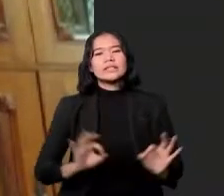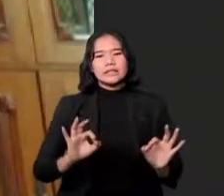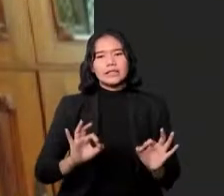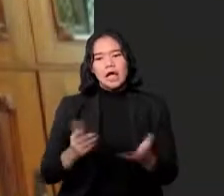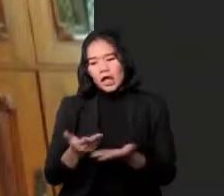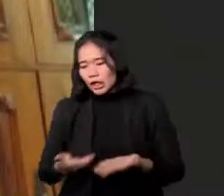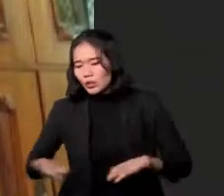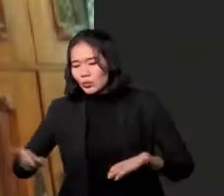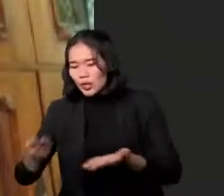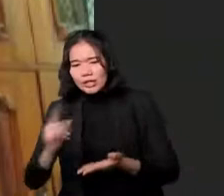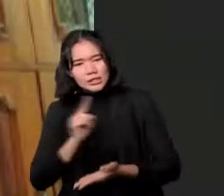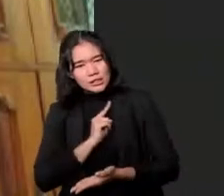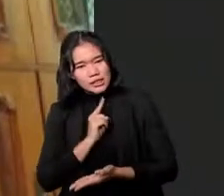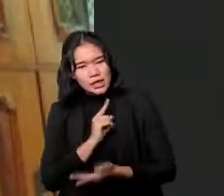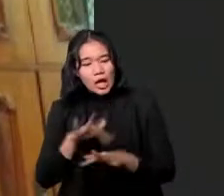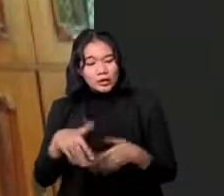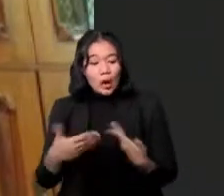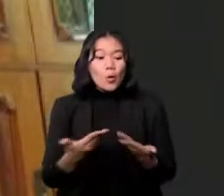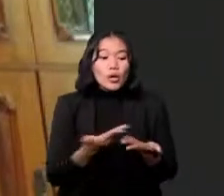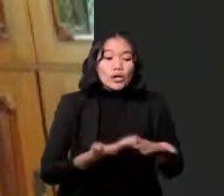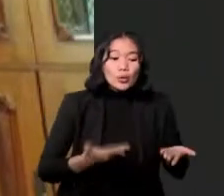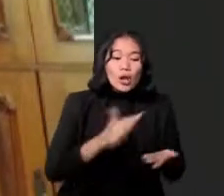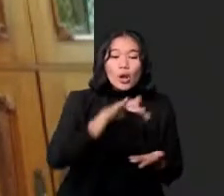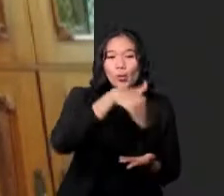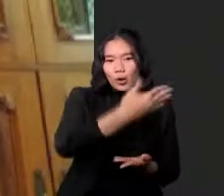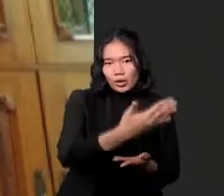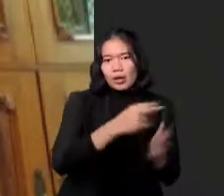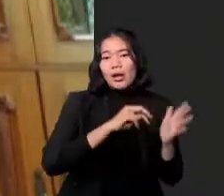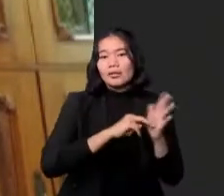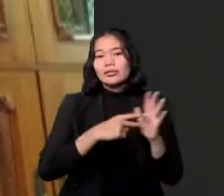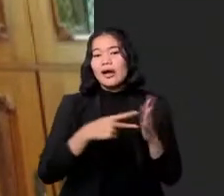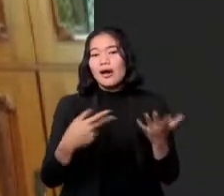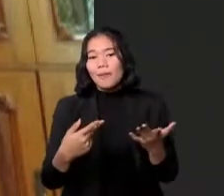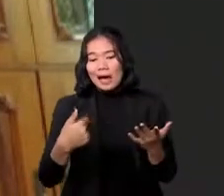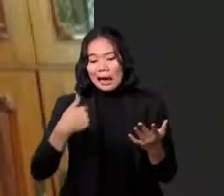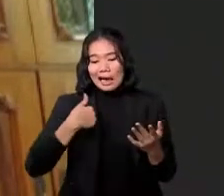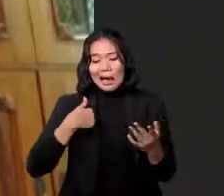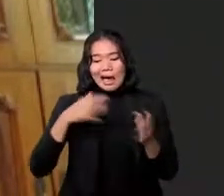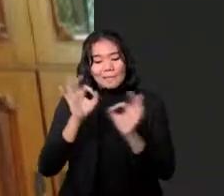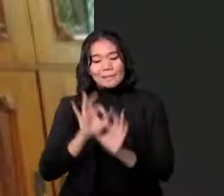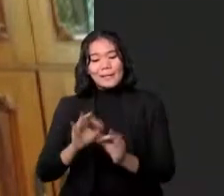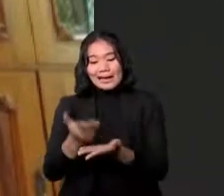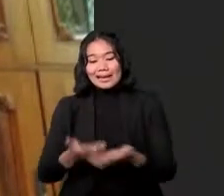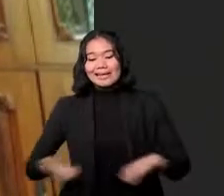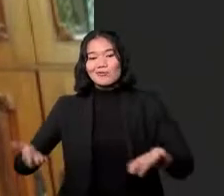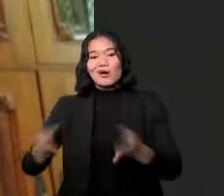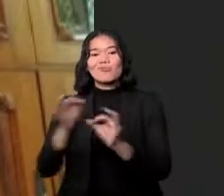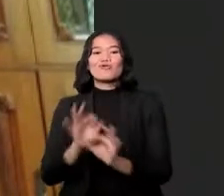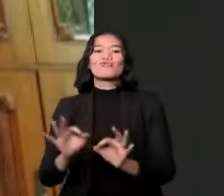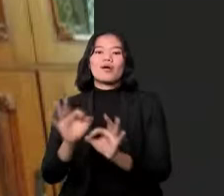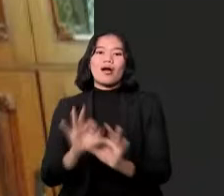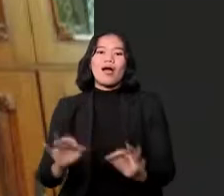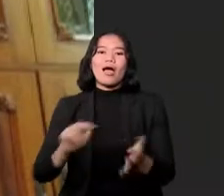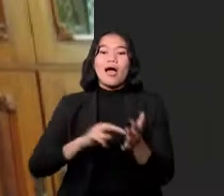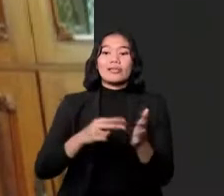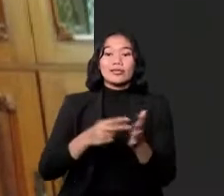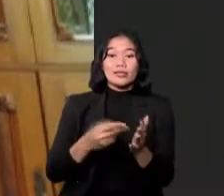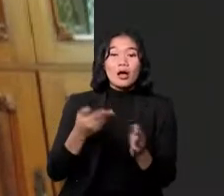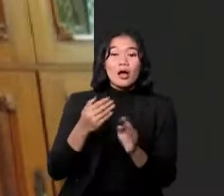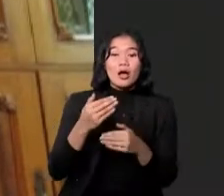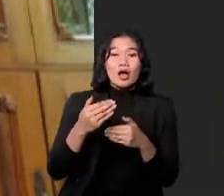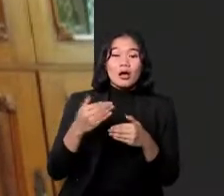dan lingkungan kita di luar. Artinya apa? Artinya kita memelihara lingkungan. Perubahan-perubahan iklim yang